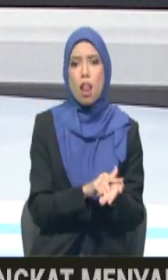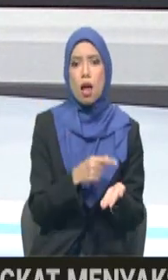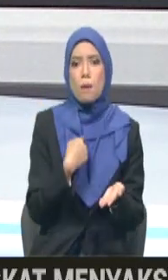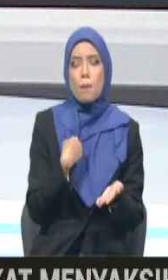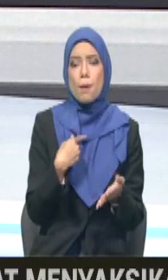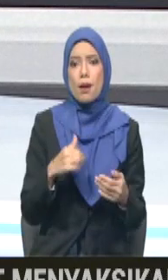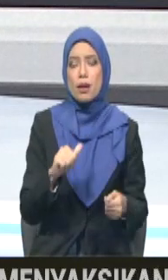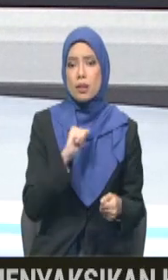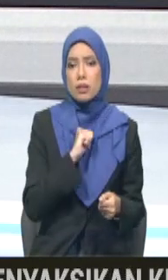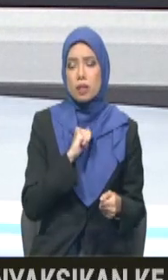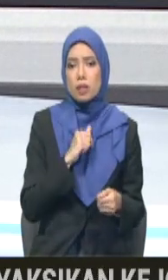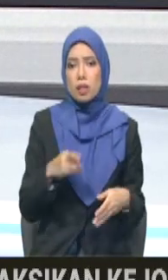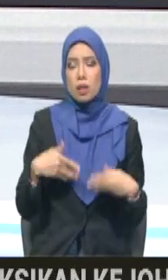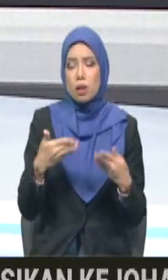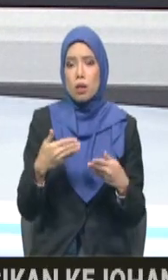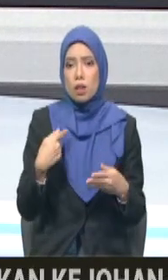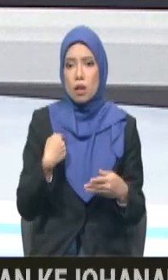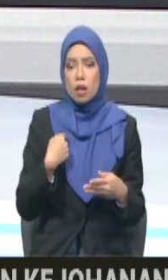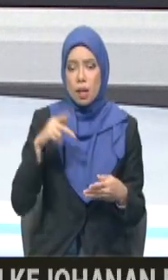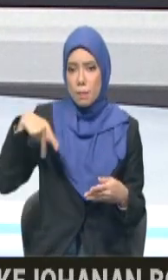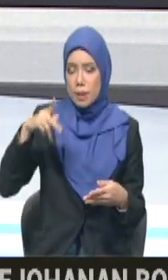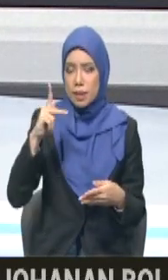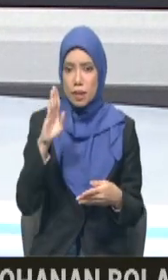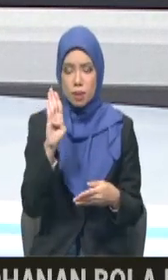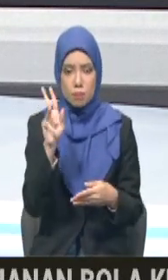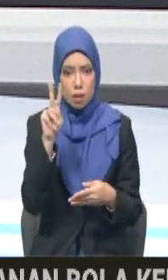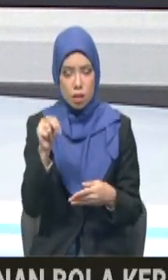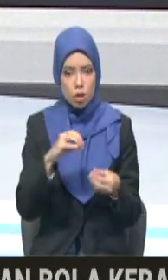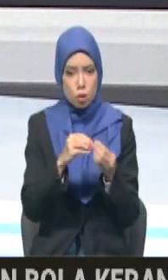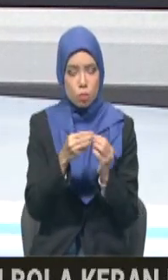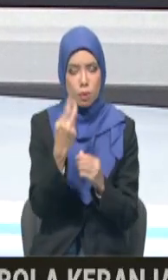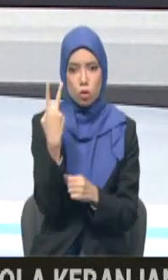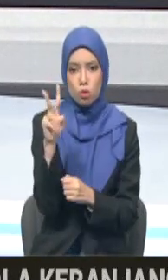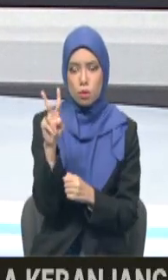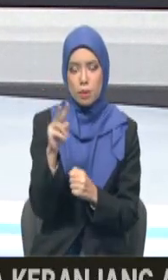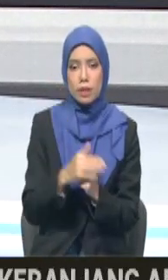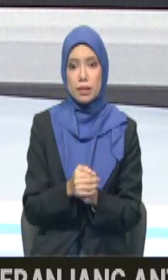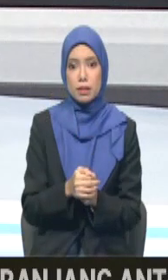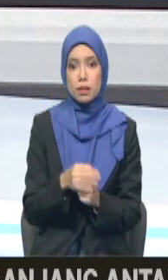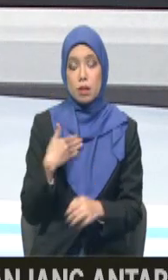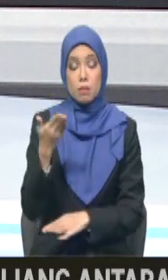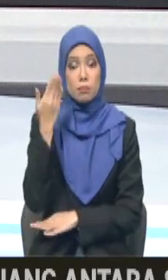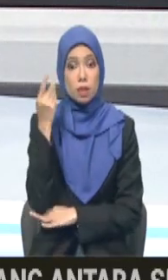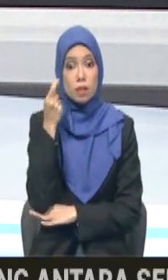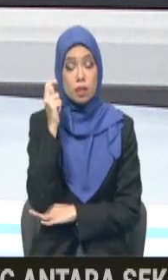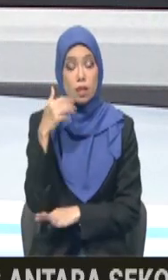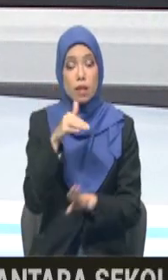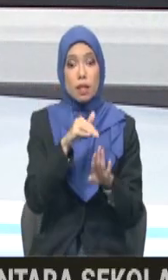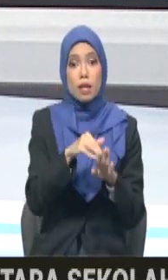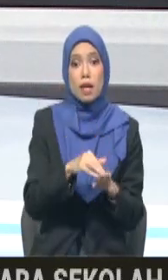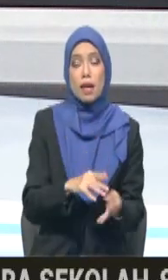para pelatih program khidmat Bakti Negara PKB n pengambilan ke-12 sesi berlangsung pagi tadi di kem latihan